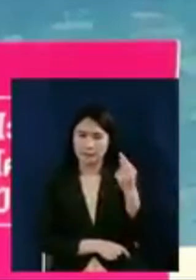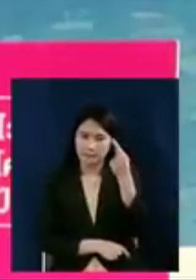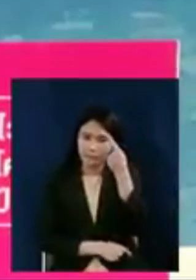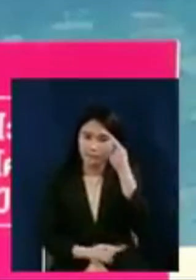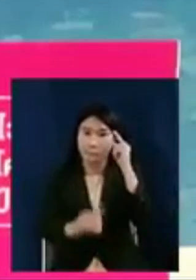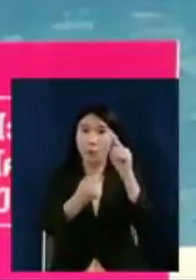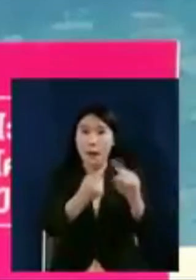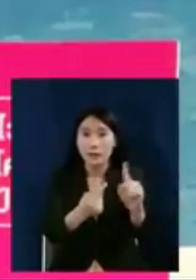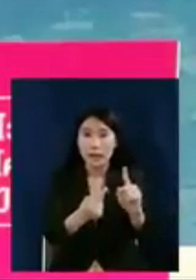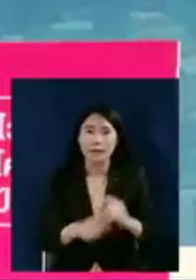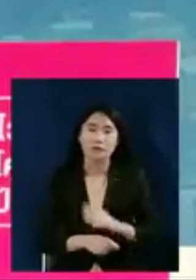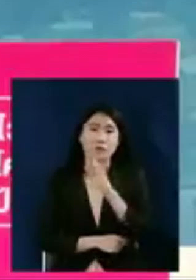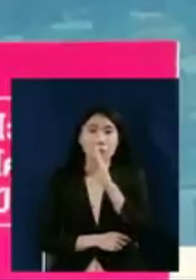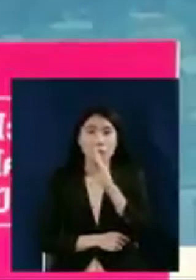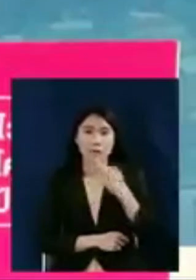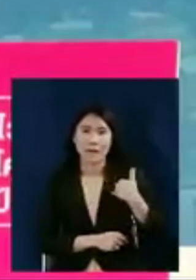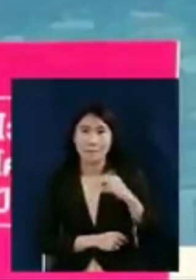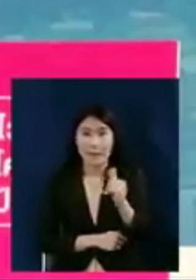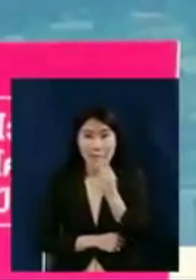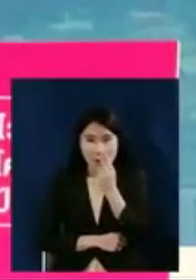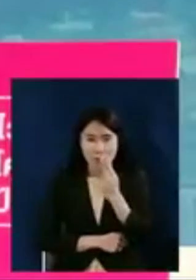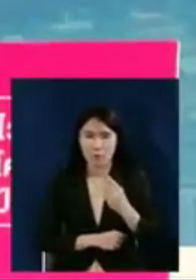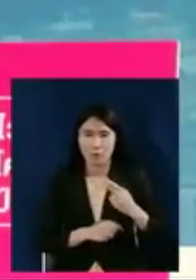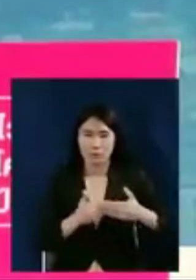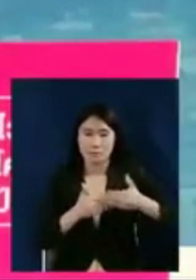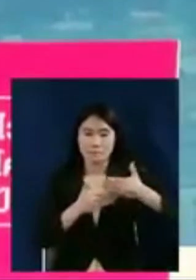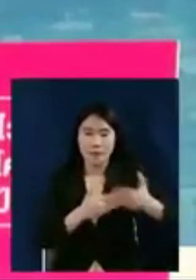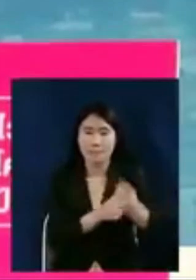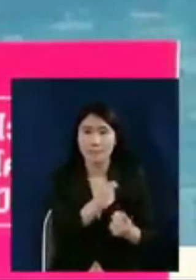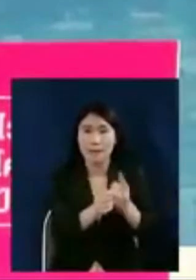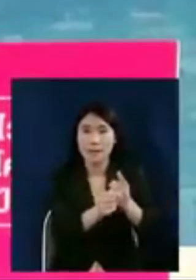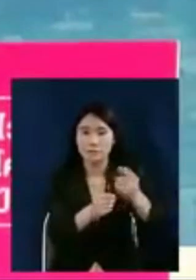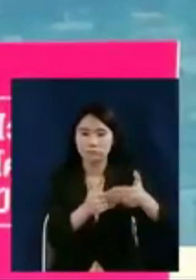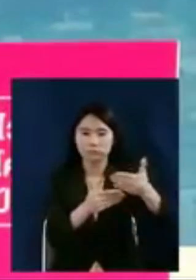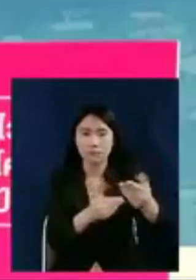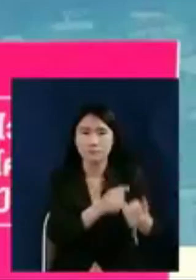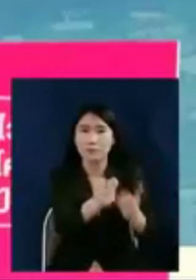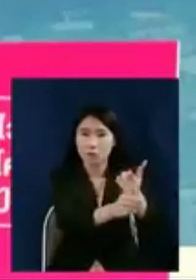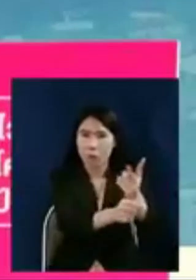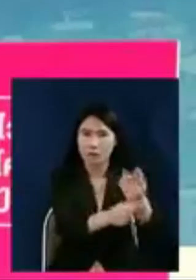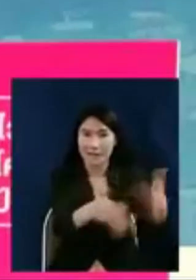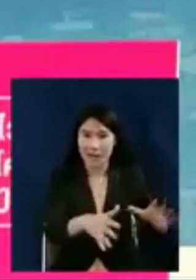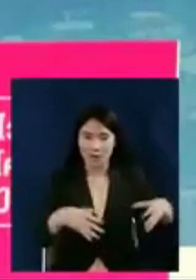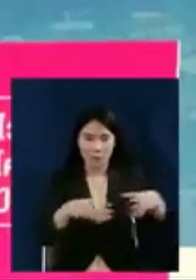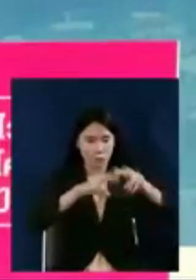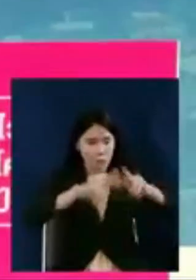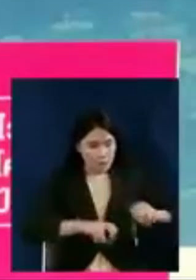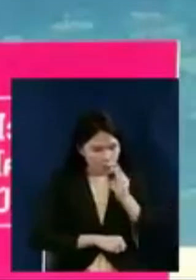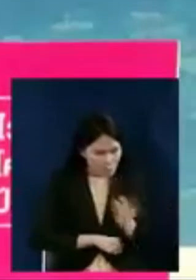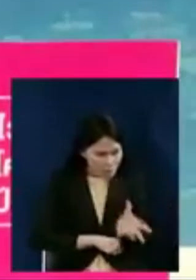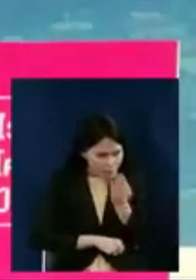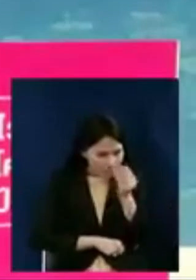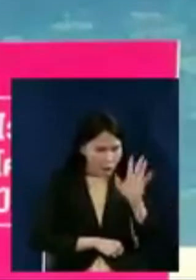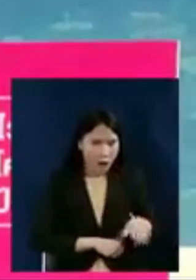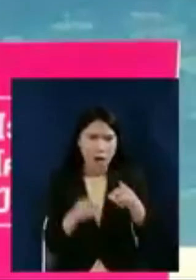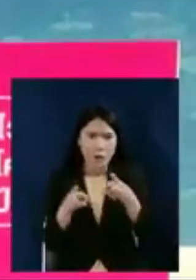คงคาใจกันอยู่กับกรณีว่ามีบางประเทศที่ให้วัคซีนกับประชาชนของตัวเองและเกิดเคสเสียชีวิตไปนี้นะคะวันนี้อาจารย์หมอ